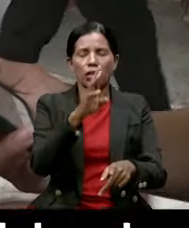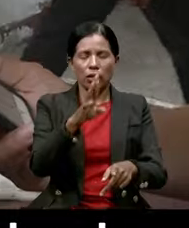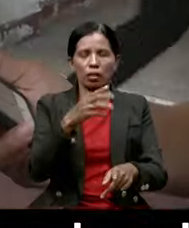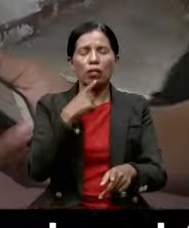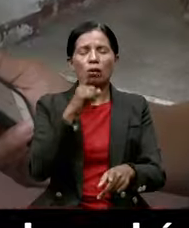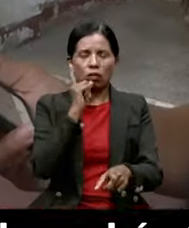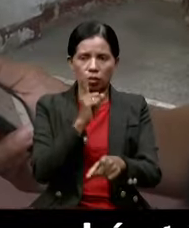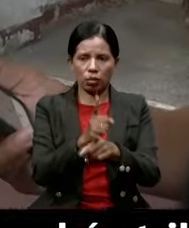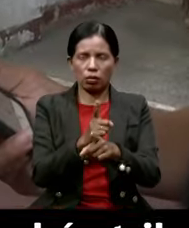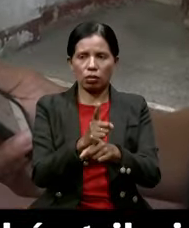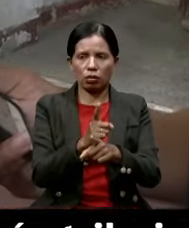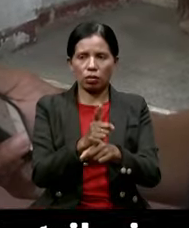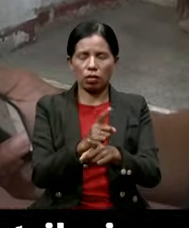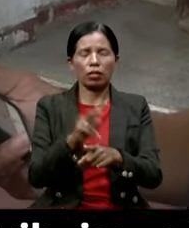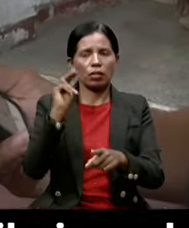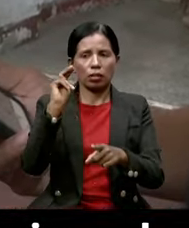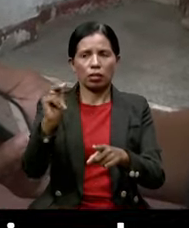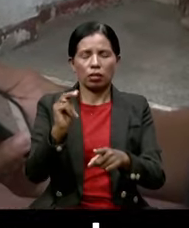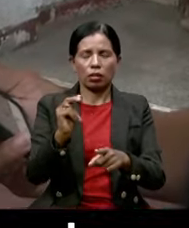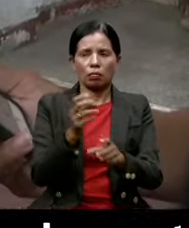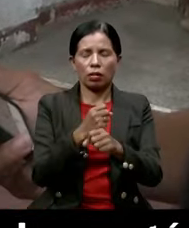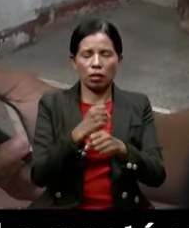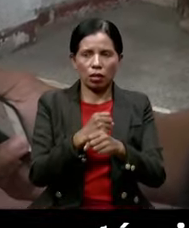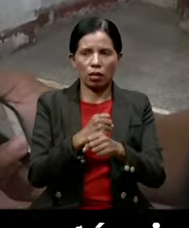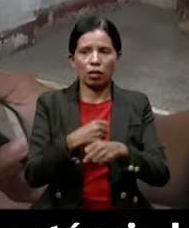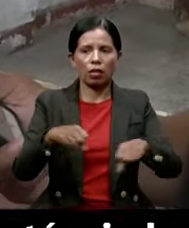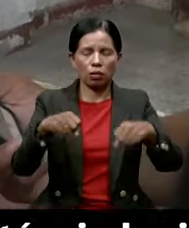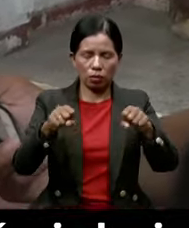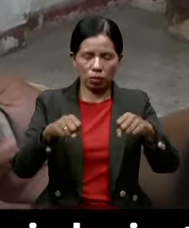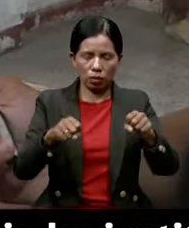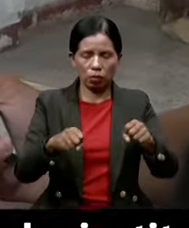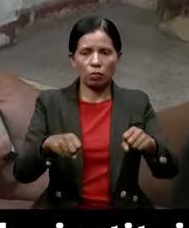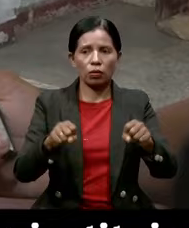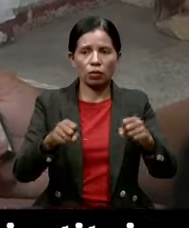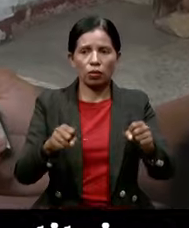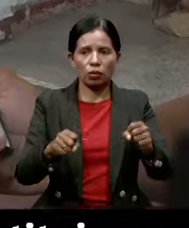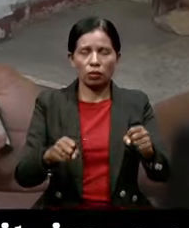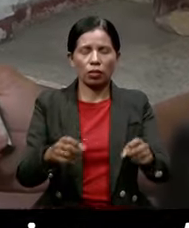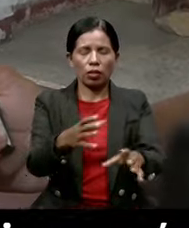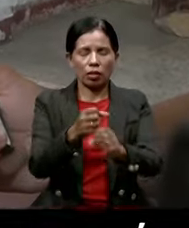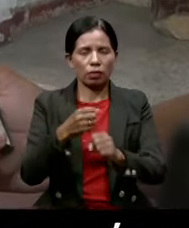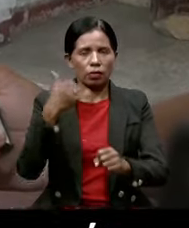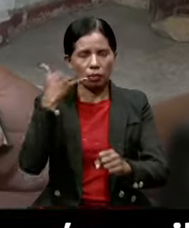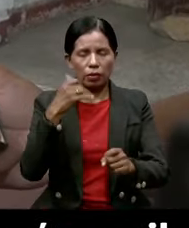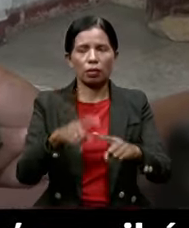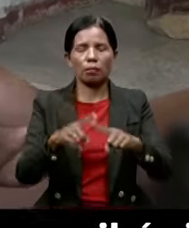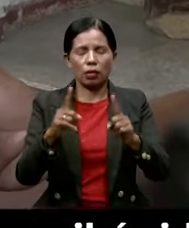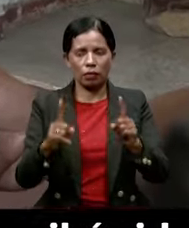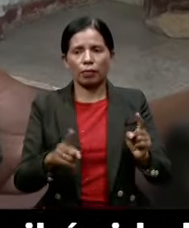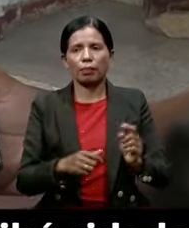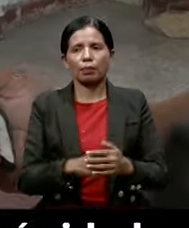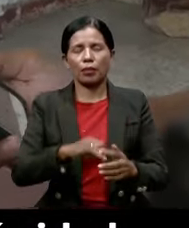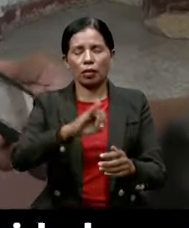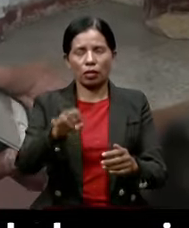nuni nia maka kondus duni mota ne be mak iha para hodi foti telepon nomos argi du argido zet